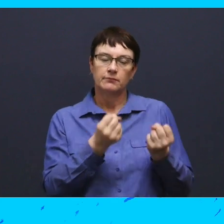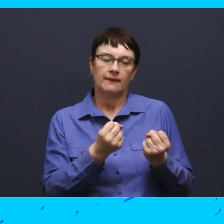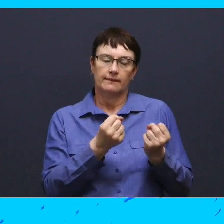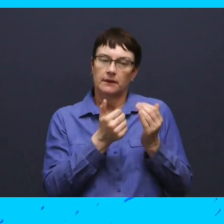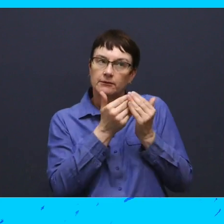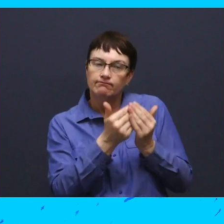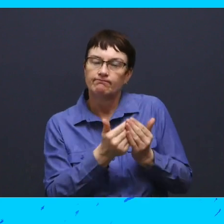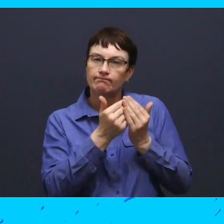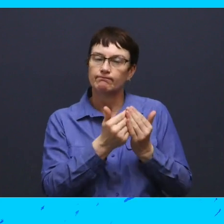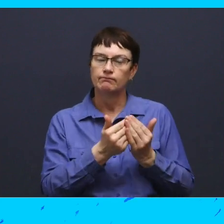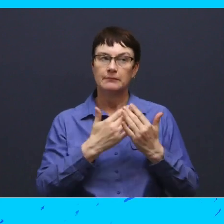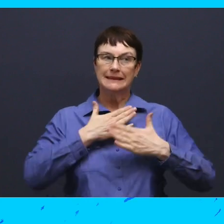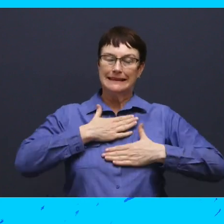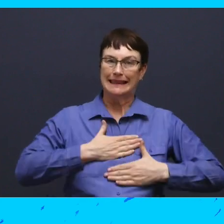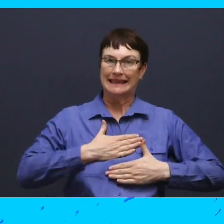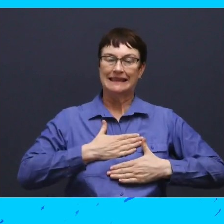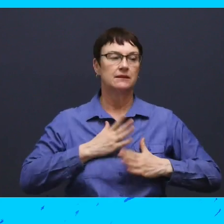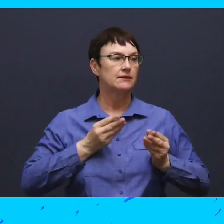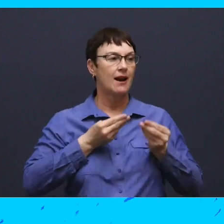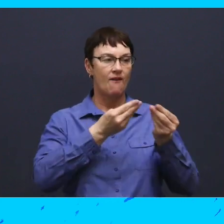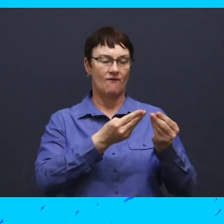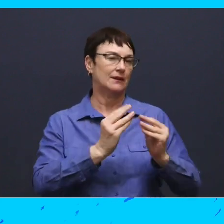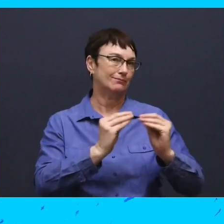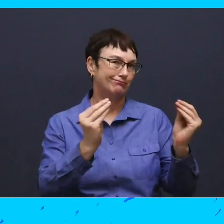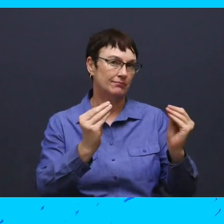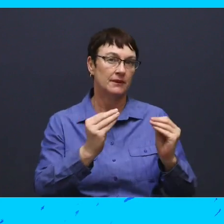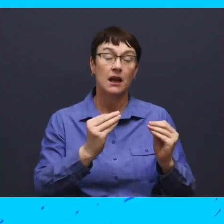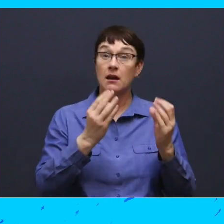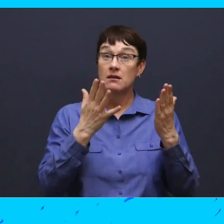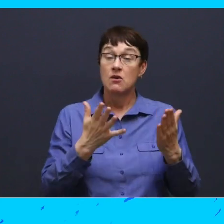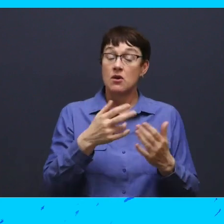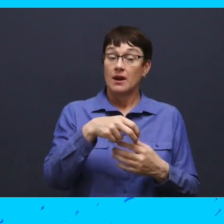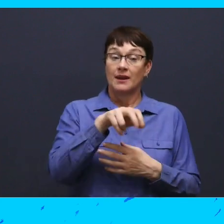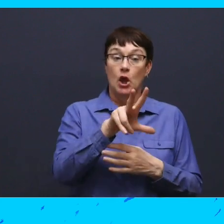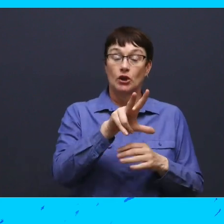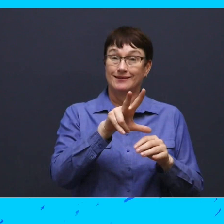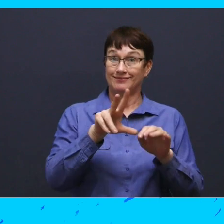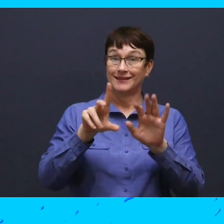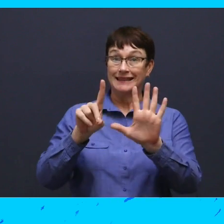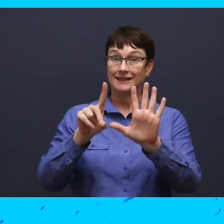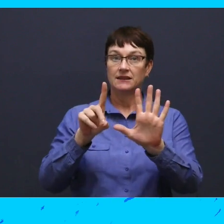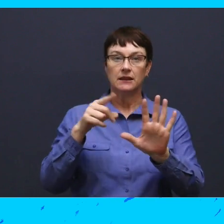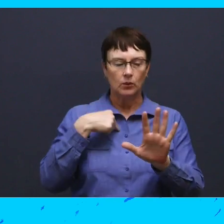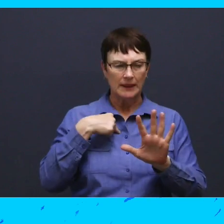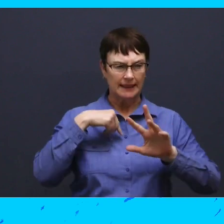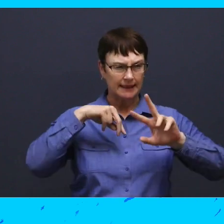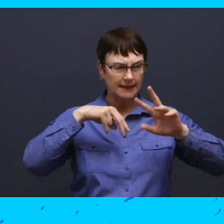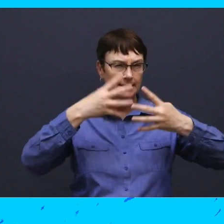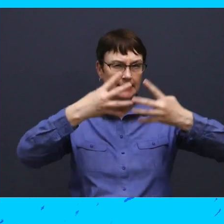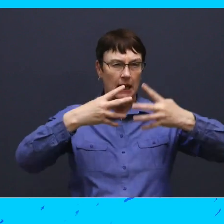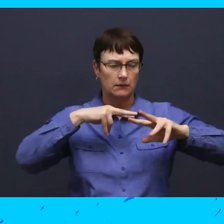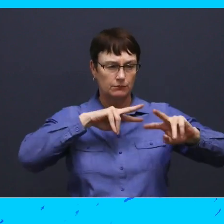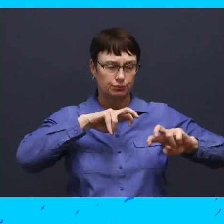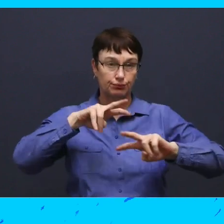Deux tiers des adolescents qui utilisent les méthodes, on se rend compte que